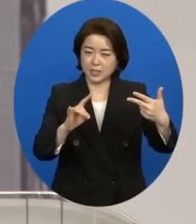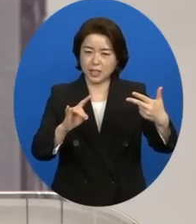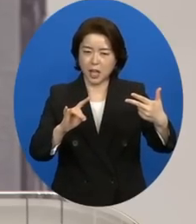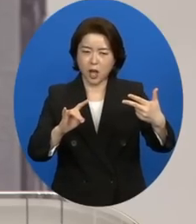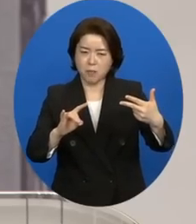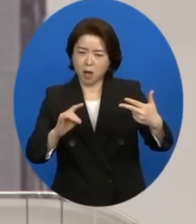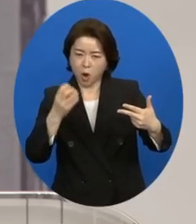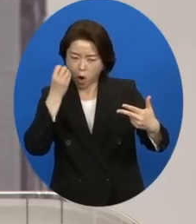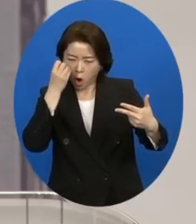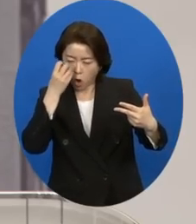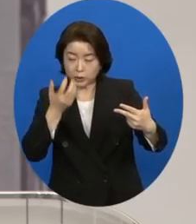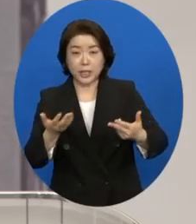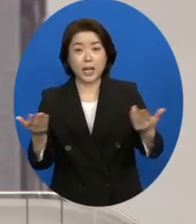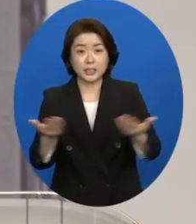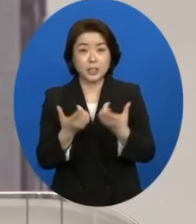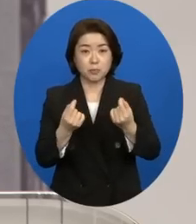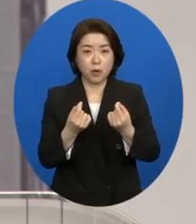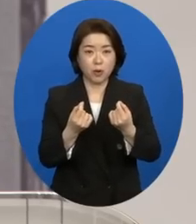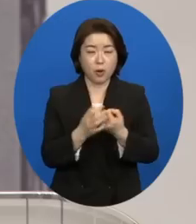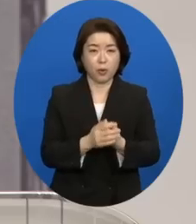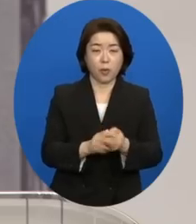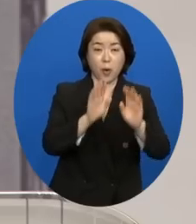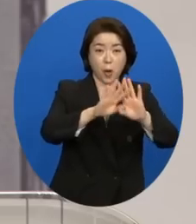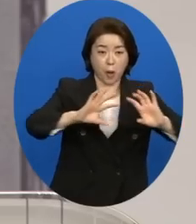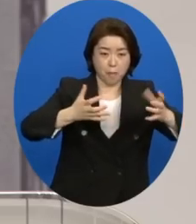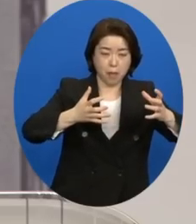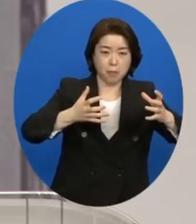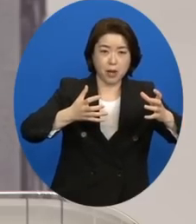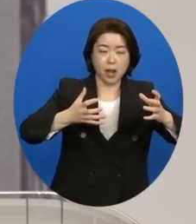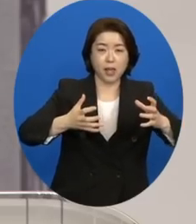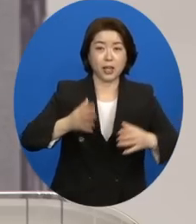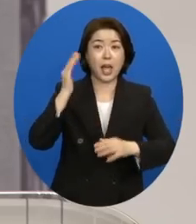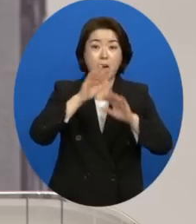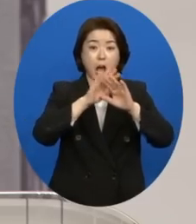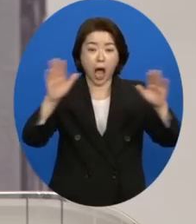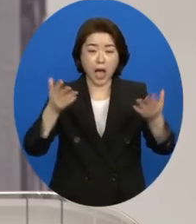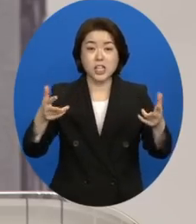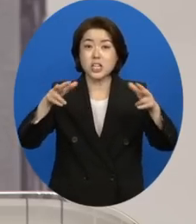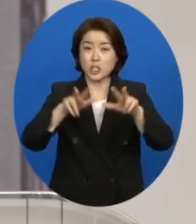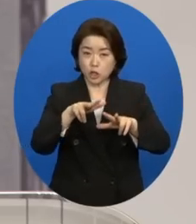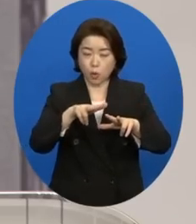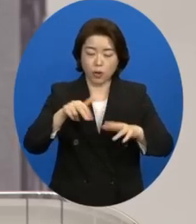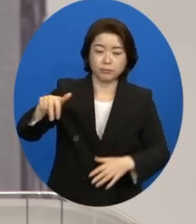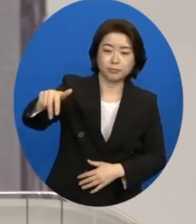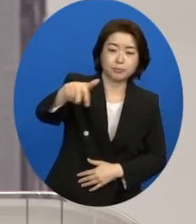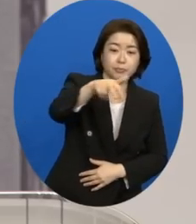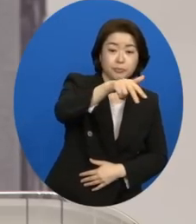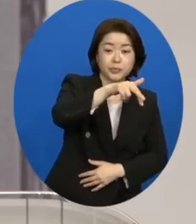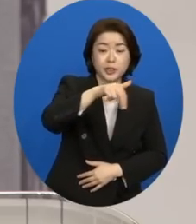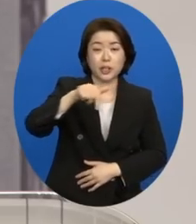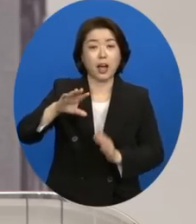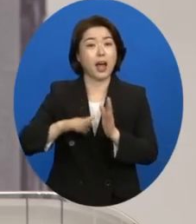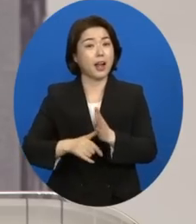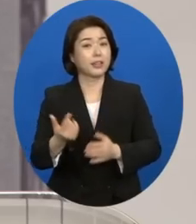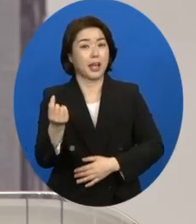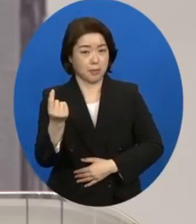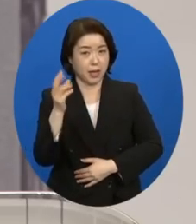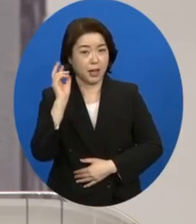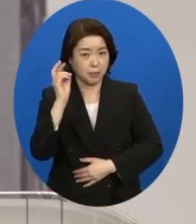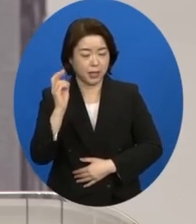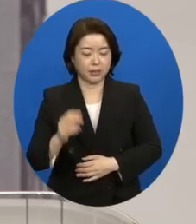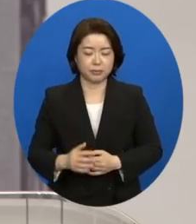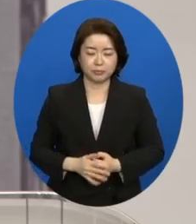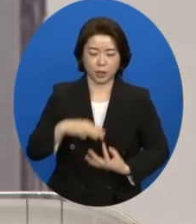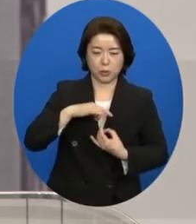알려진이 바벨론의 공중정원 거기를 아마 걸었을 때 아마 때 같아요 그가 상에서 거닐 때에 이렇게